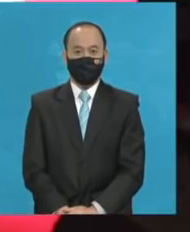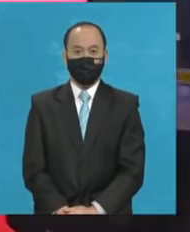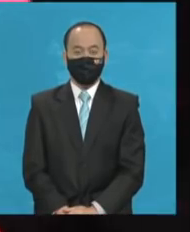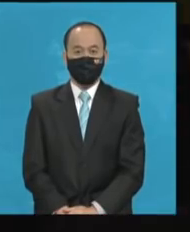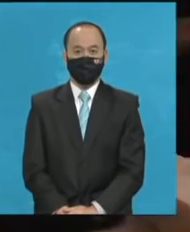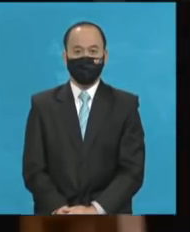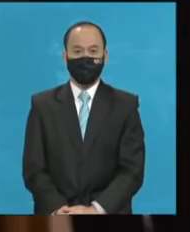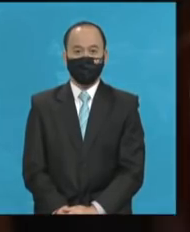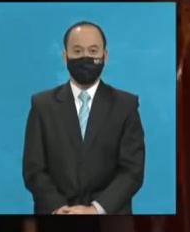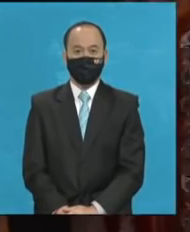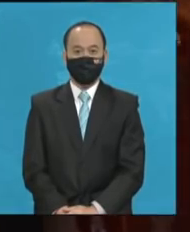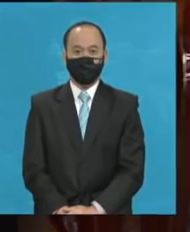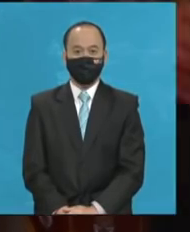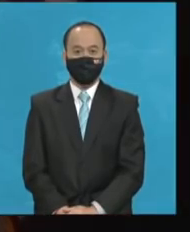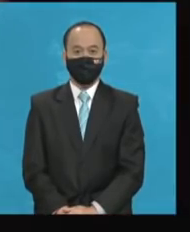hai hai